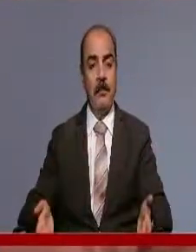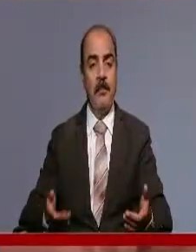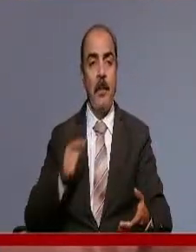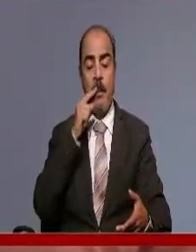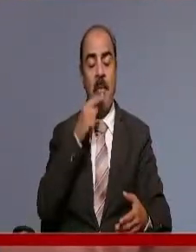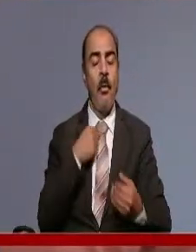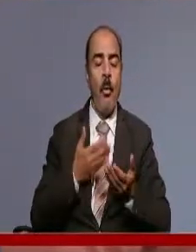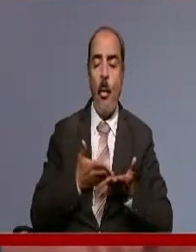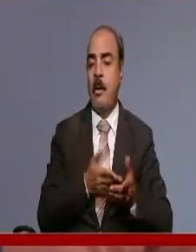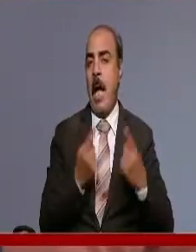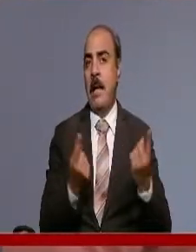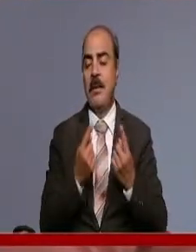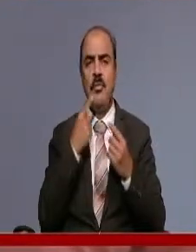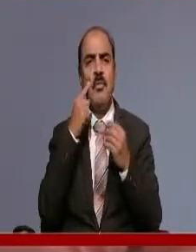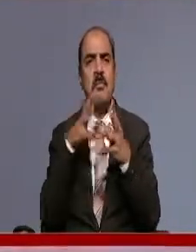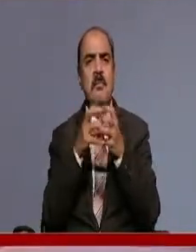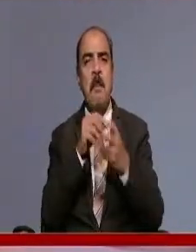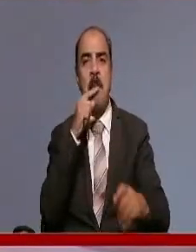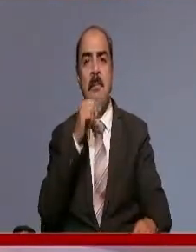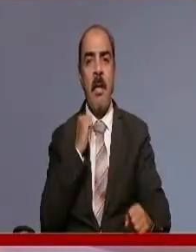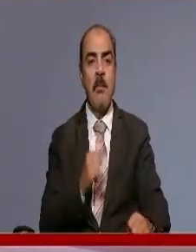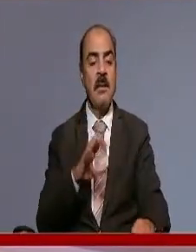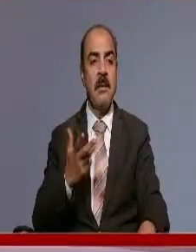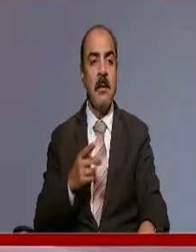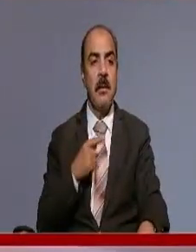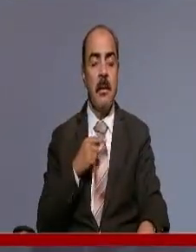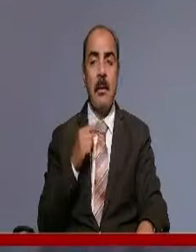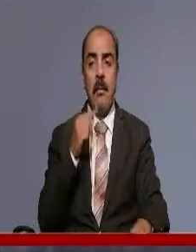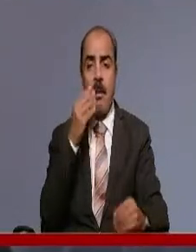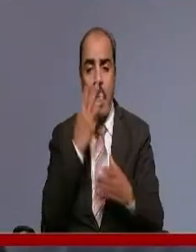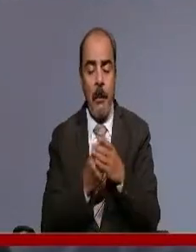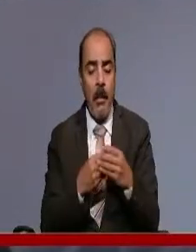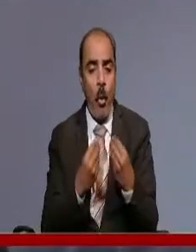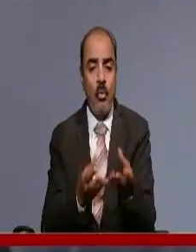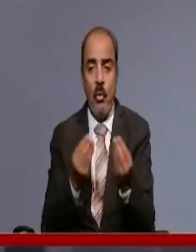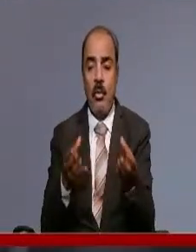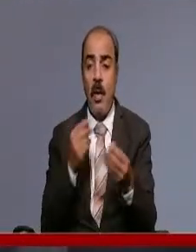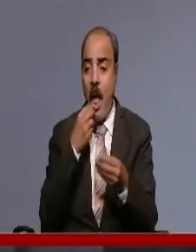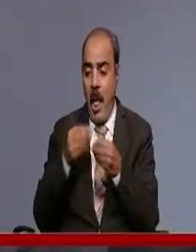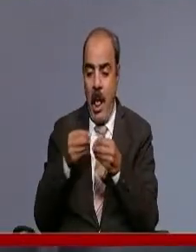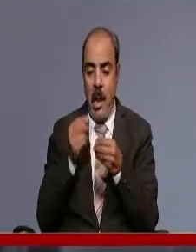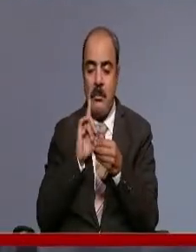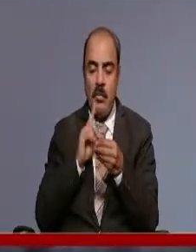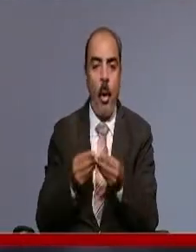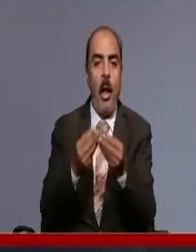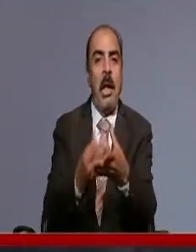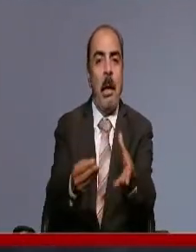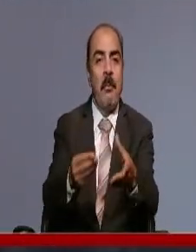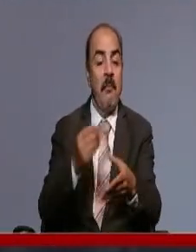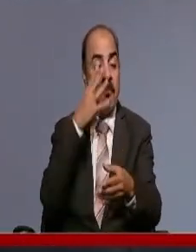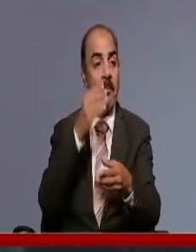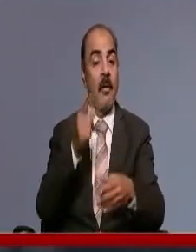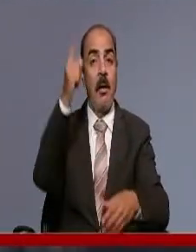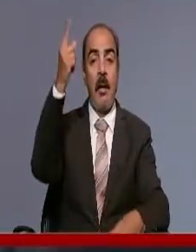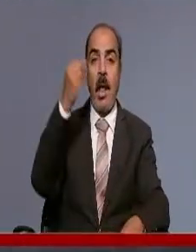مضحيه، اديني امثله ازاي المراه بتضحي. تجيب كل حاجه لعيالها وهي لا، بتشيل اللقمه بتديها لاولادها، ربنا